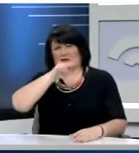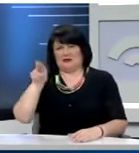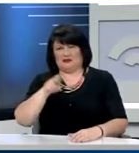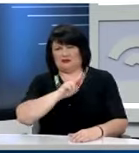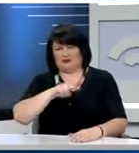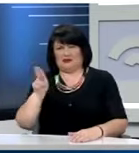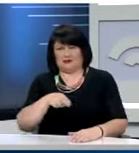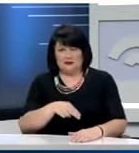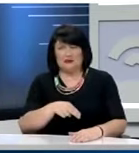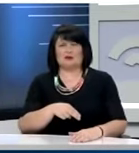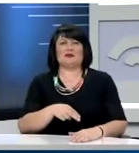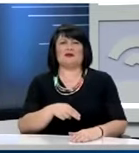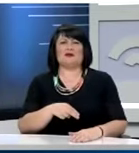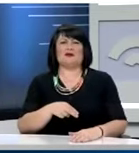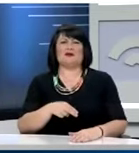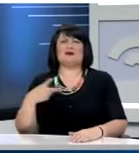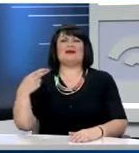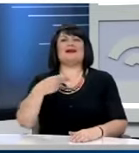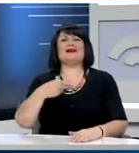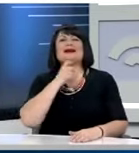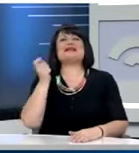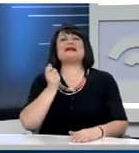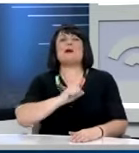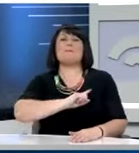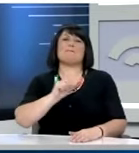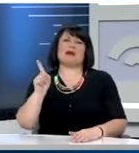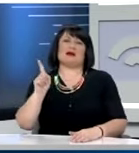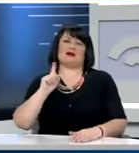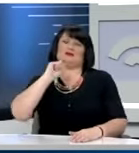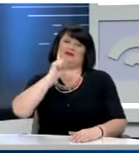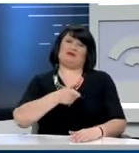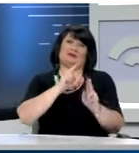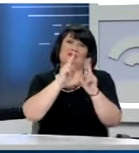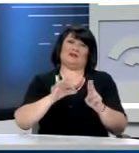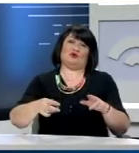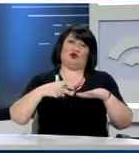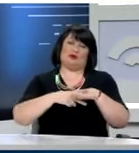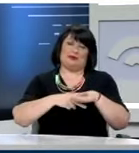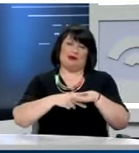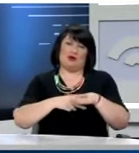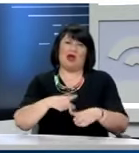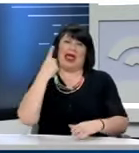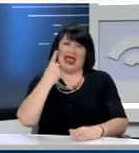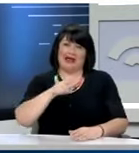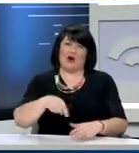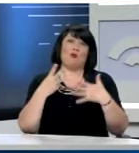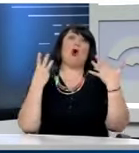ακυρώσαμε τις περικοπές της συντάξης που είχε επιβάλει το Διεθνές Νομισματικό Ταμείο ύψους